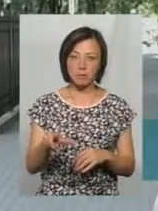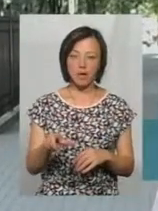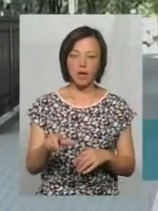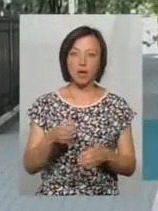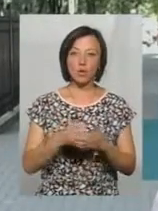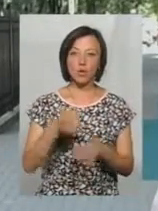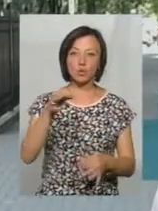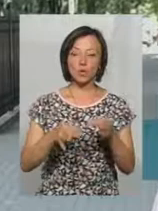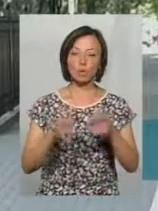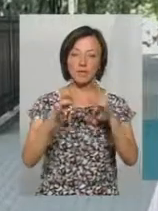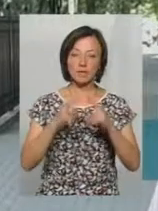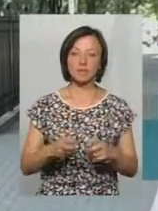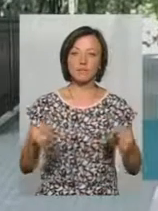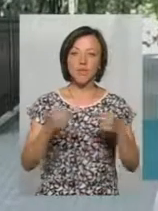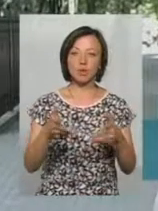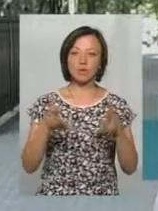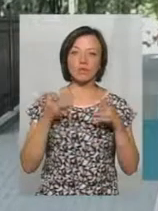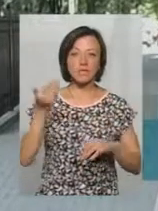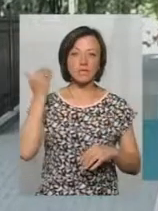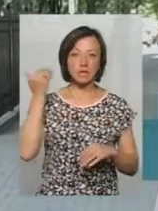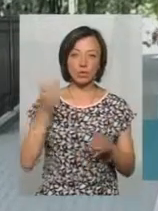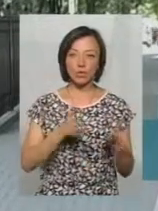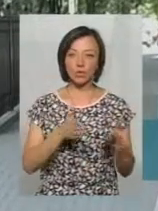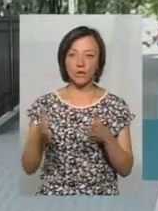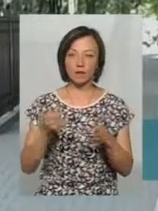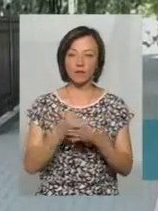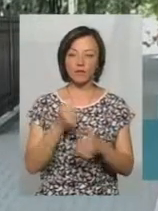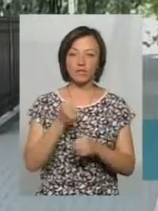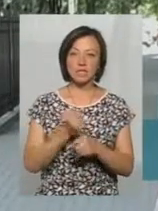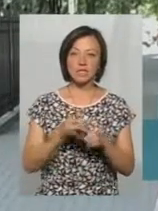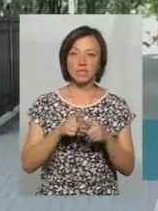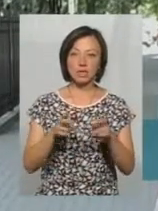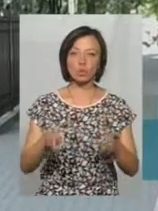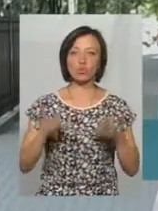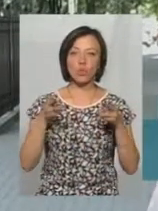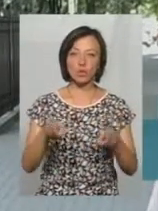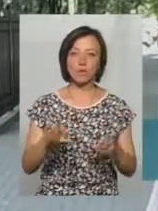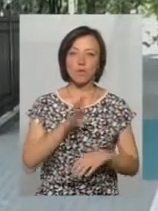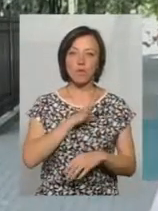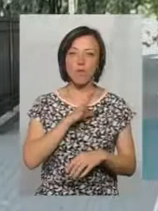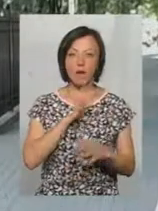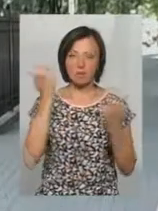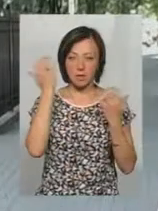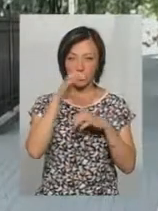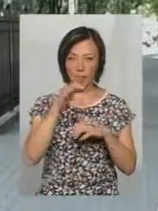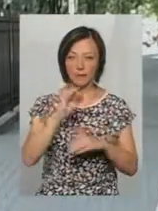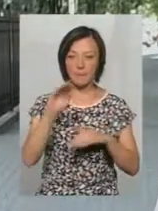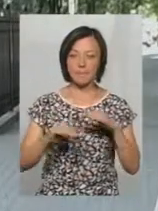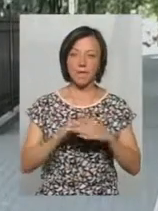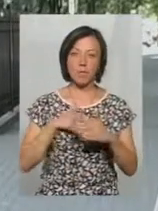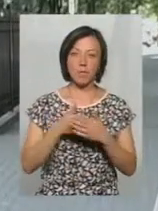слідством встановлено, що вона заздалегідь готувалась до вчинення вказаних злочинів, тому що була замаскована під